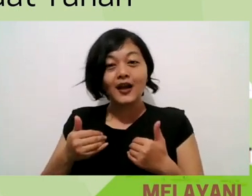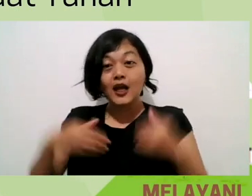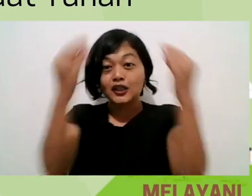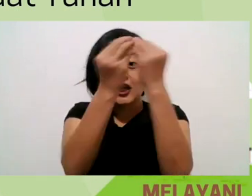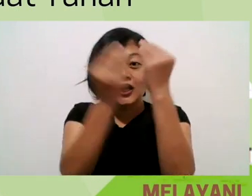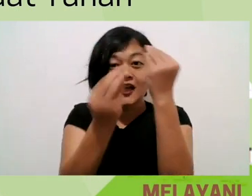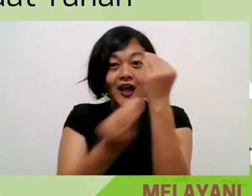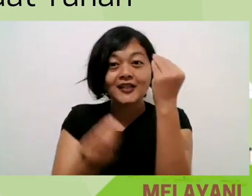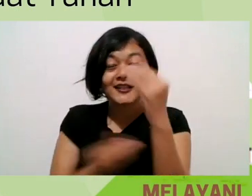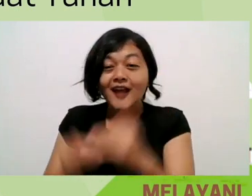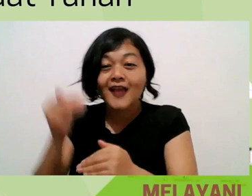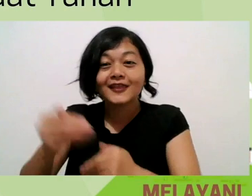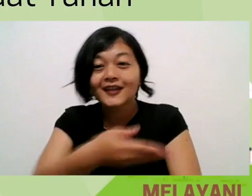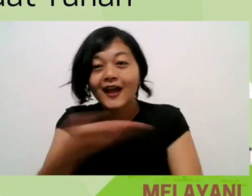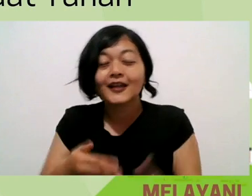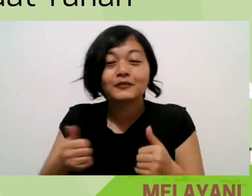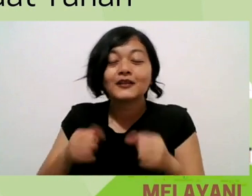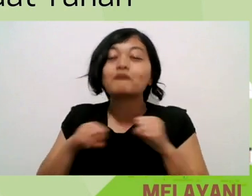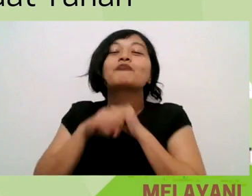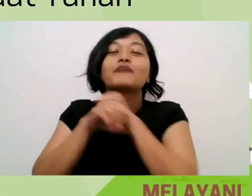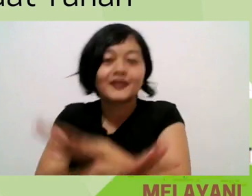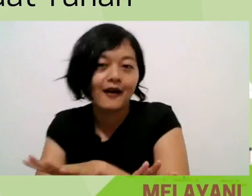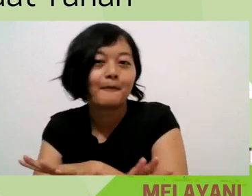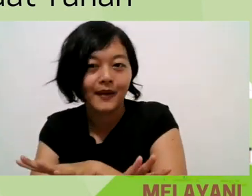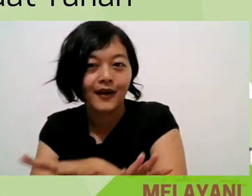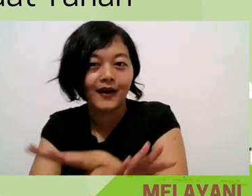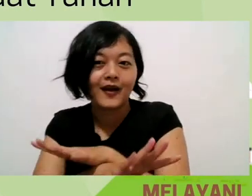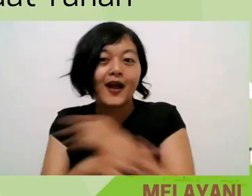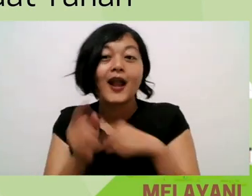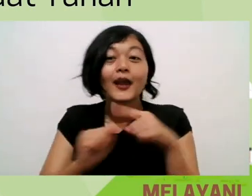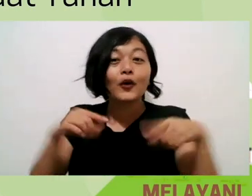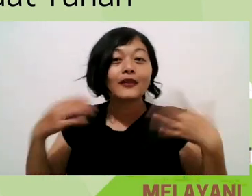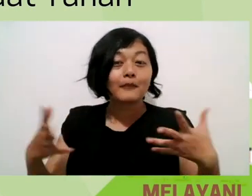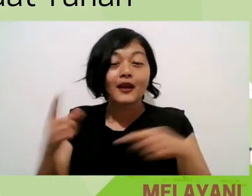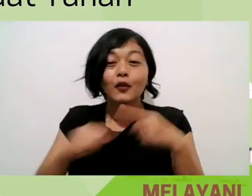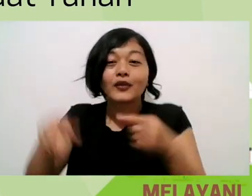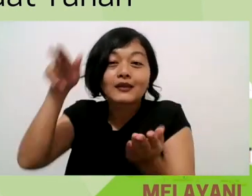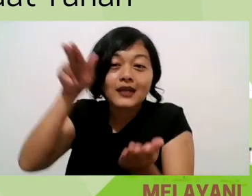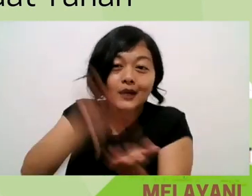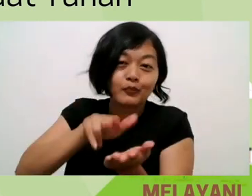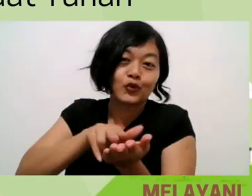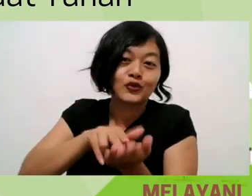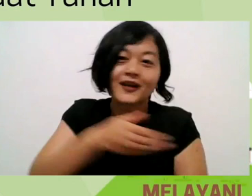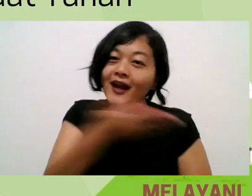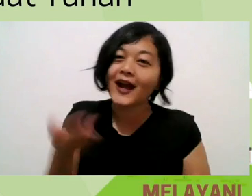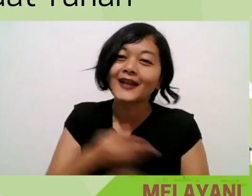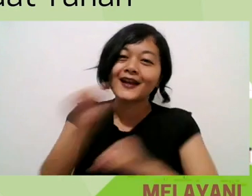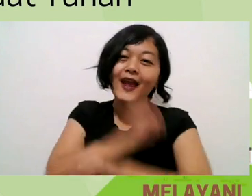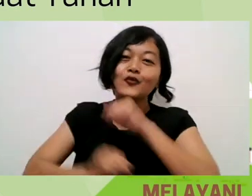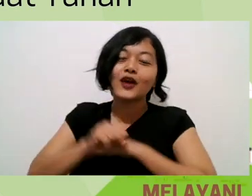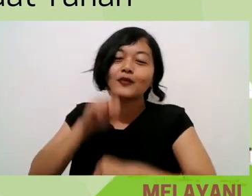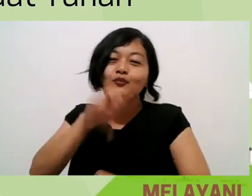yang akan mempengaruhi takdir Anda di masa depan. Ada takdir yang dapat